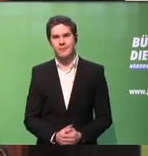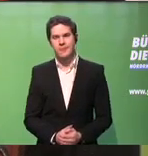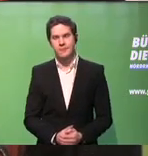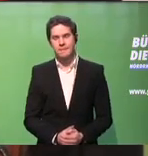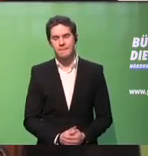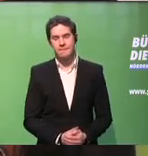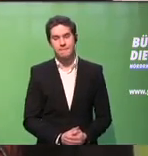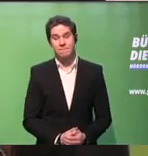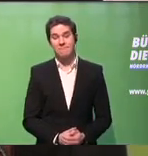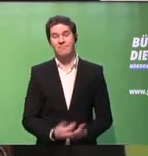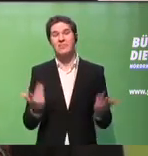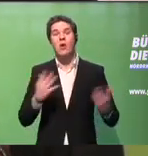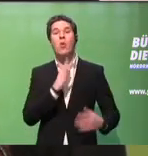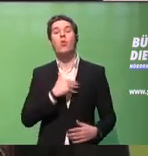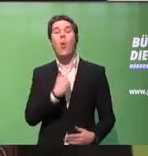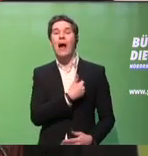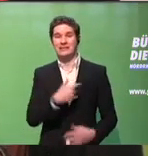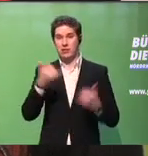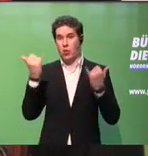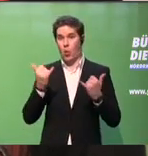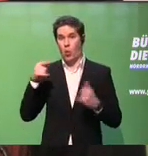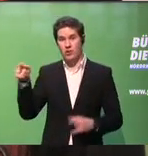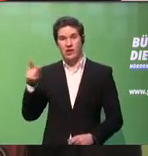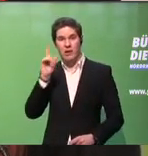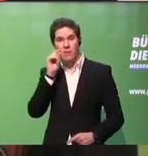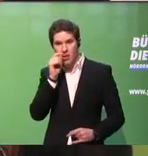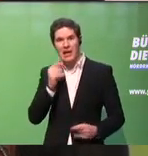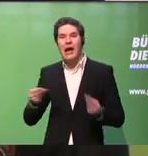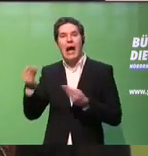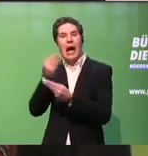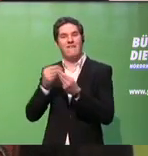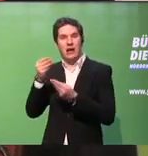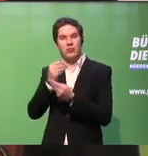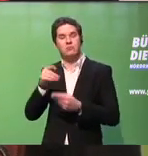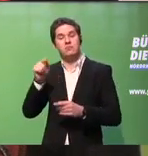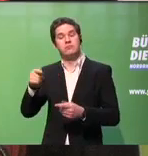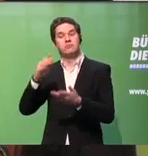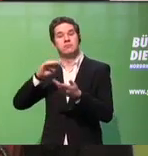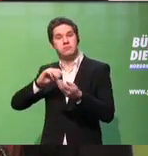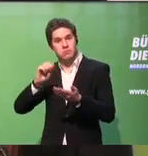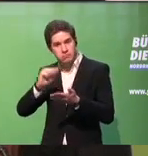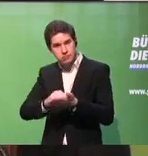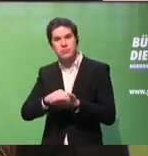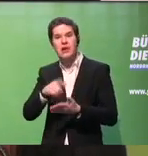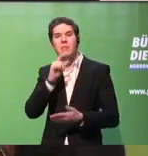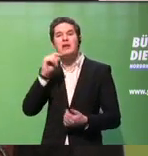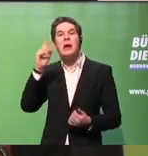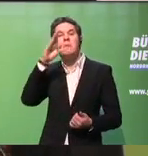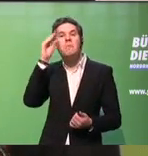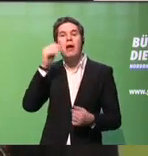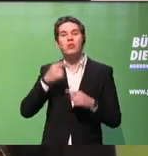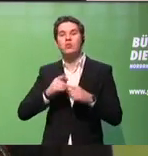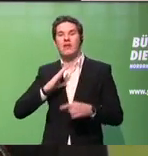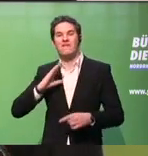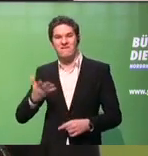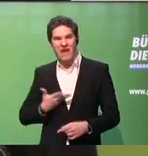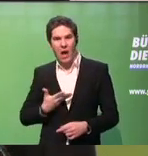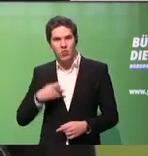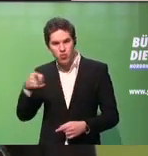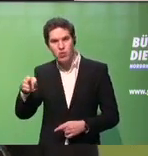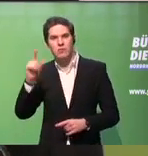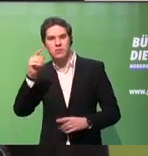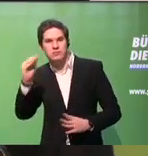Heute findet in Kroatien ein Referendum statt, bei dem die Ehe als Verbindung von Mann und Frau, ja, Verbindung von Mann und Frau in der